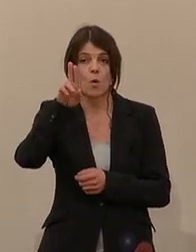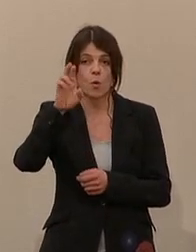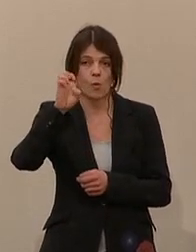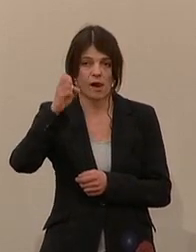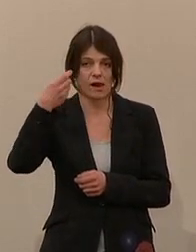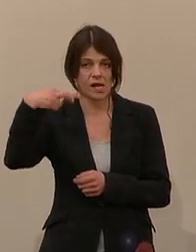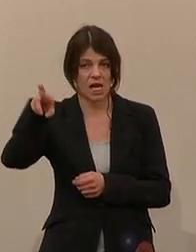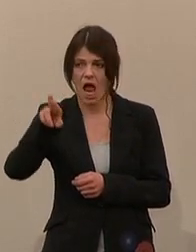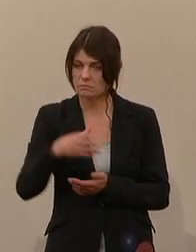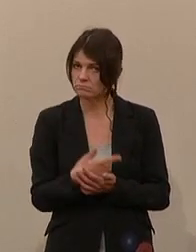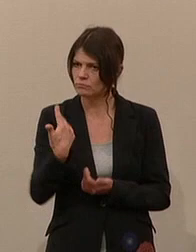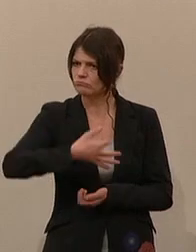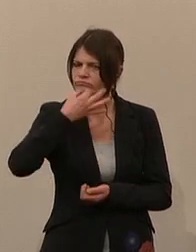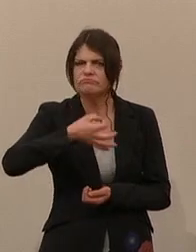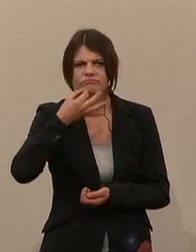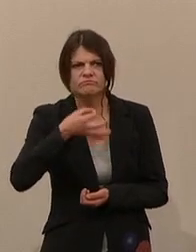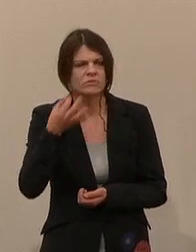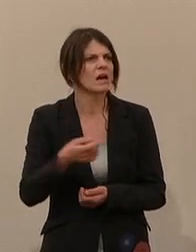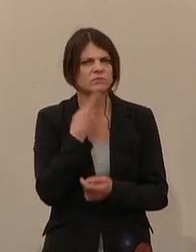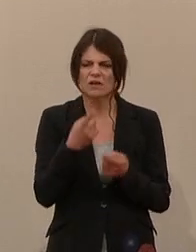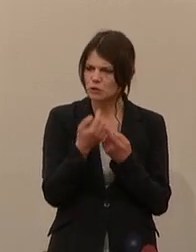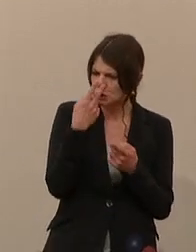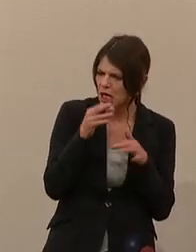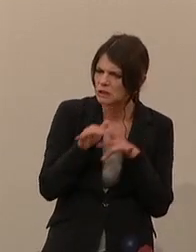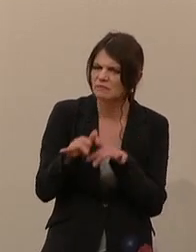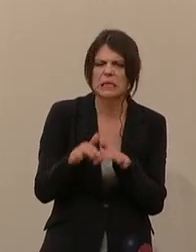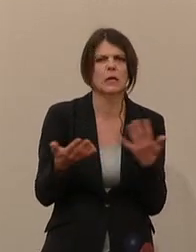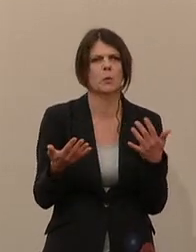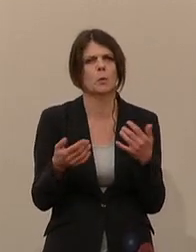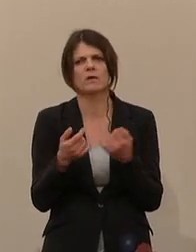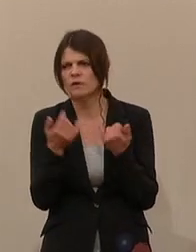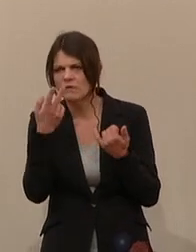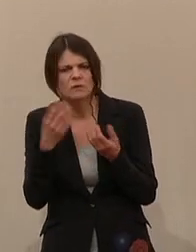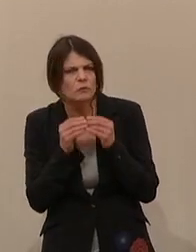ihre Ausführungen, über die Wirkung und Funktionalität von Planstellen,